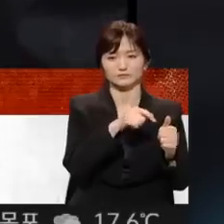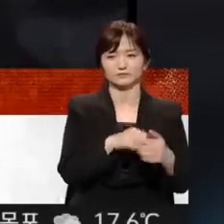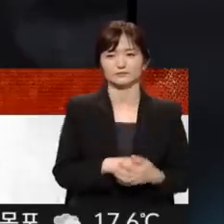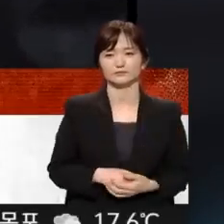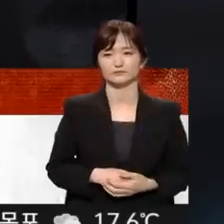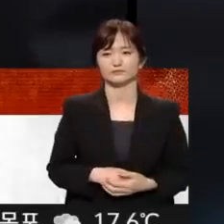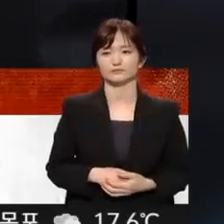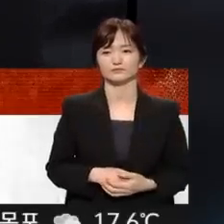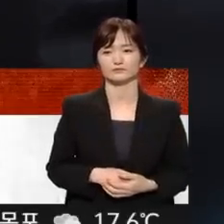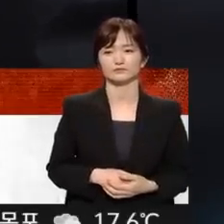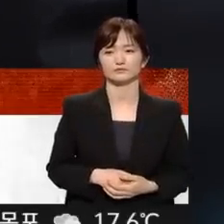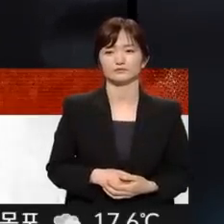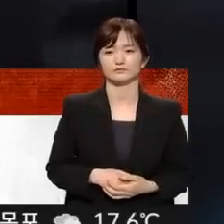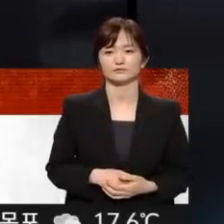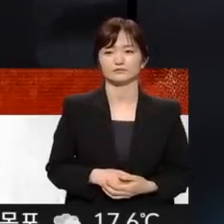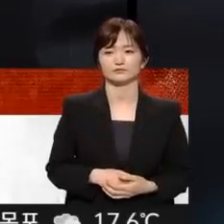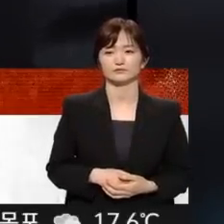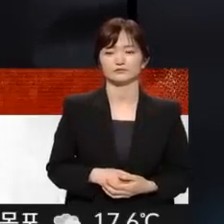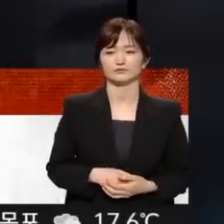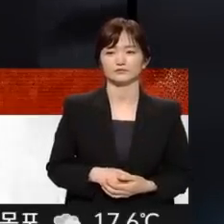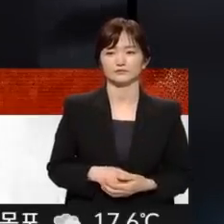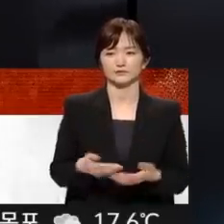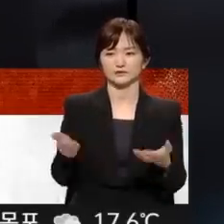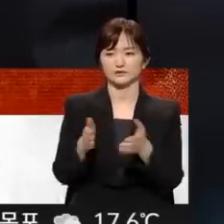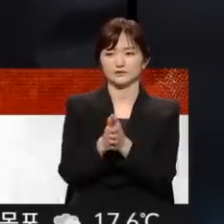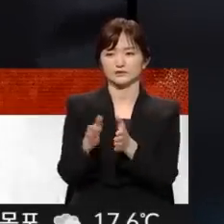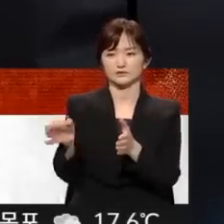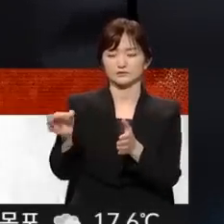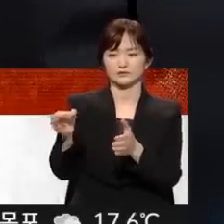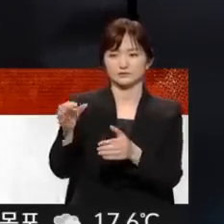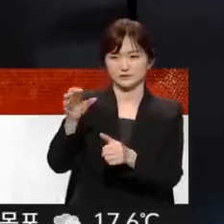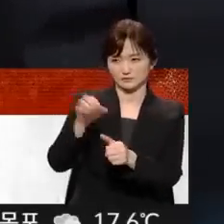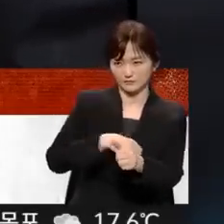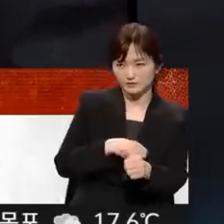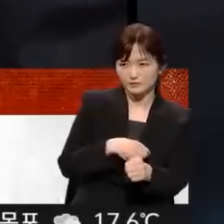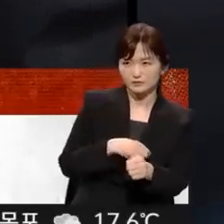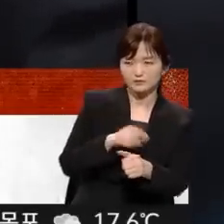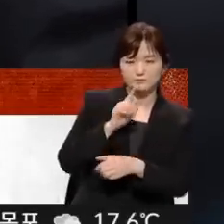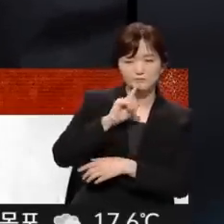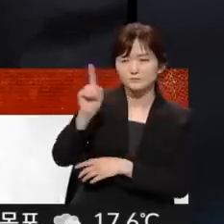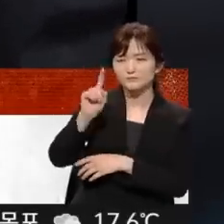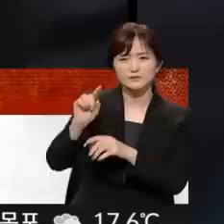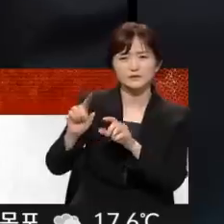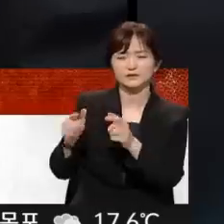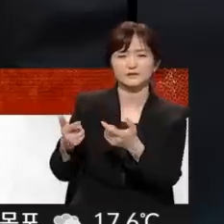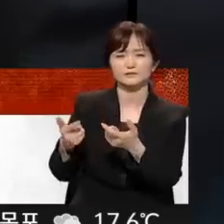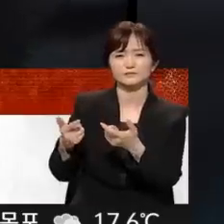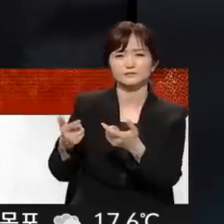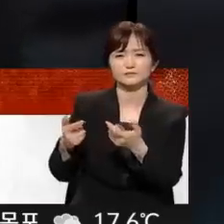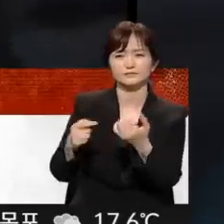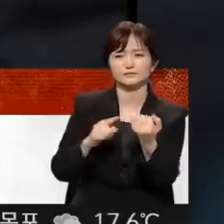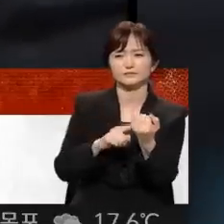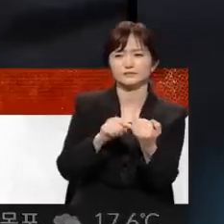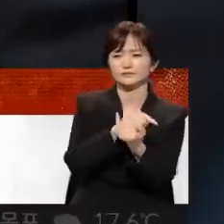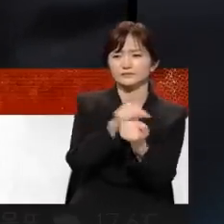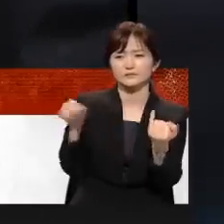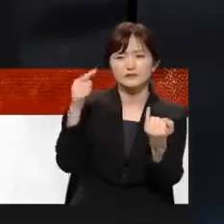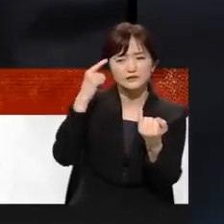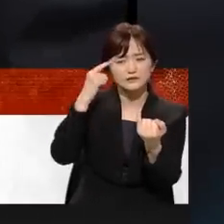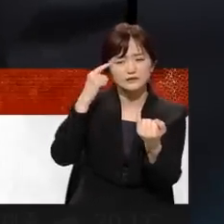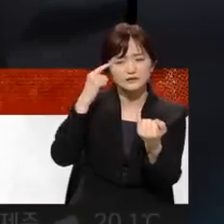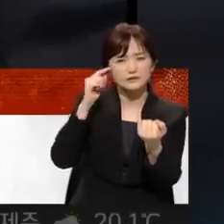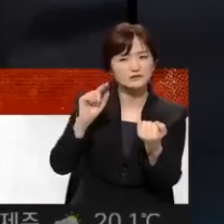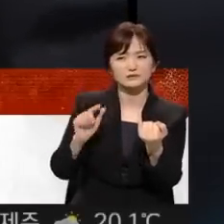근데 다들 그냥 착수금만 뜯어먹고 어차피 신고 안 하니까 뭐 죽인다는 생각 자체는